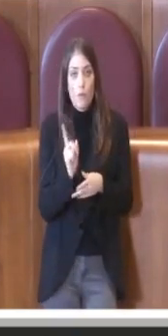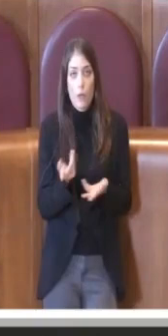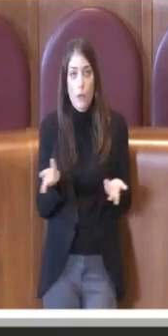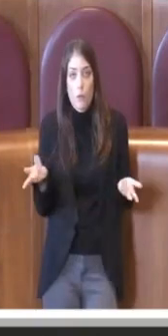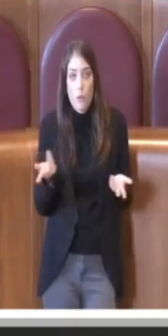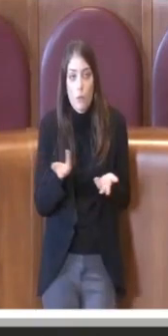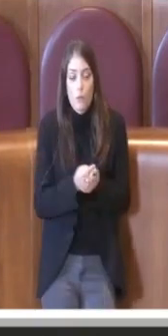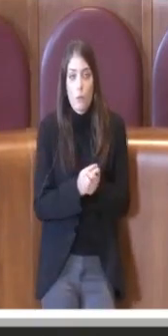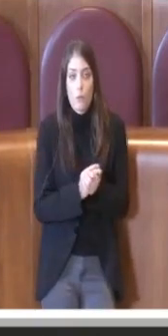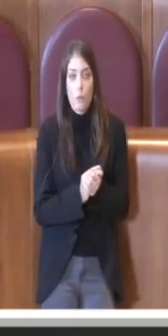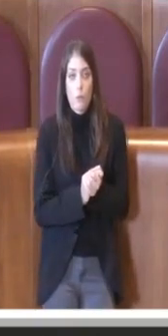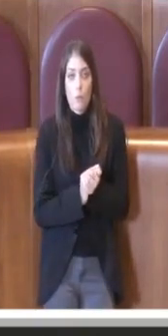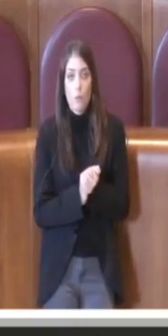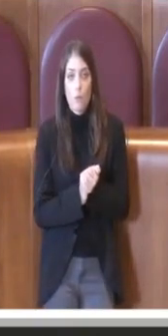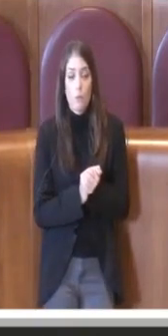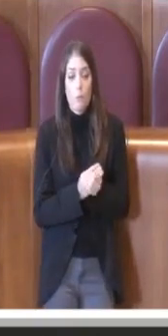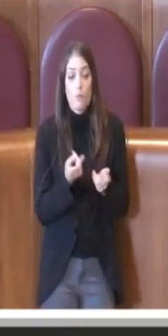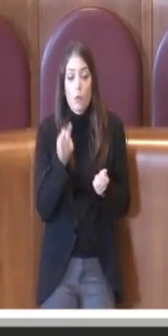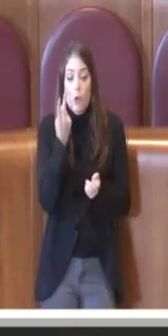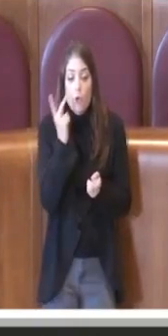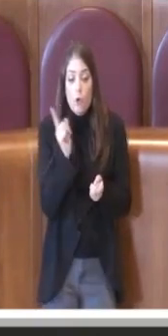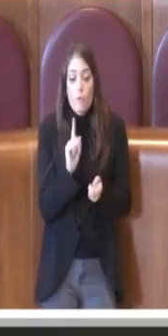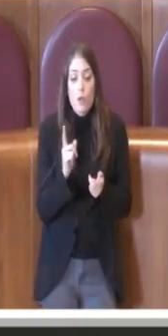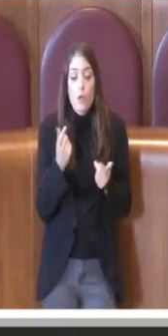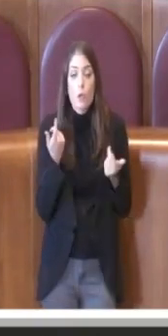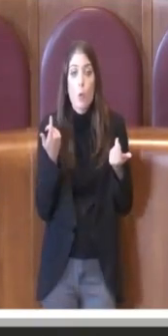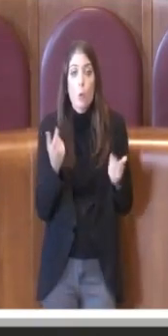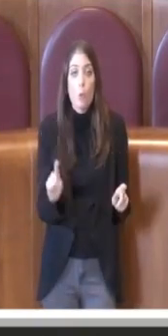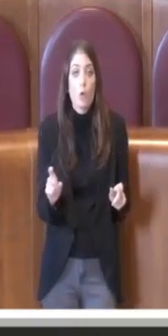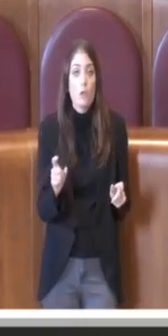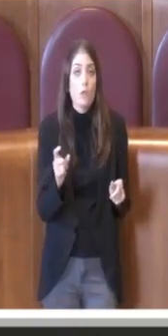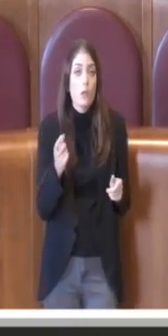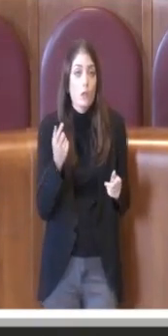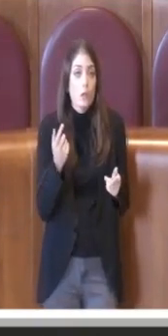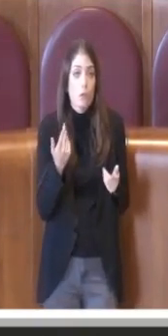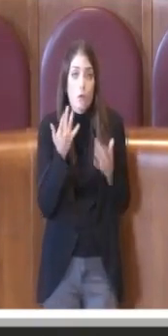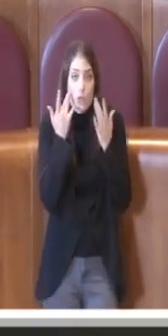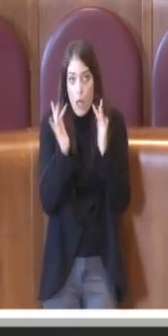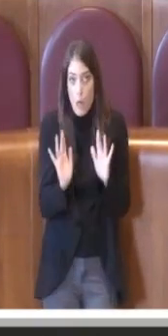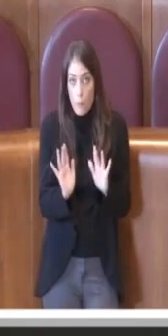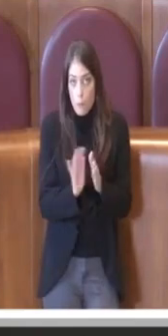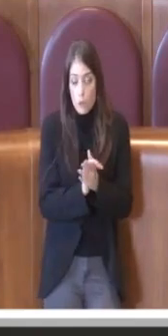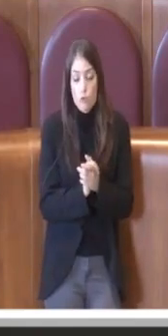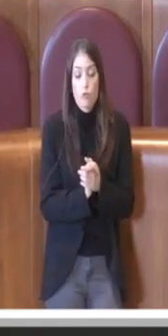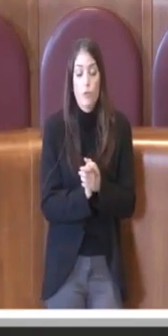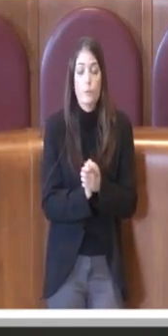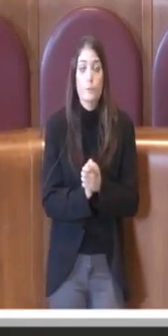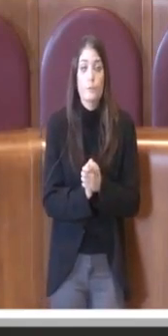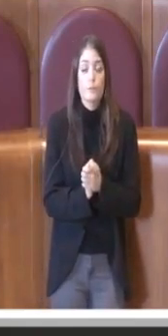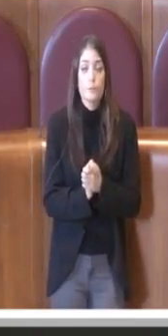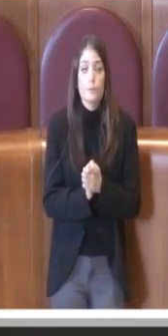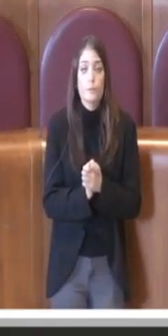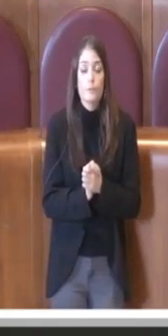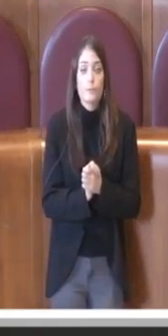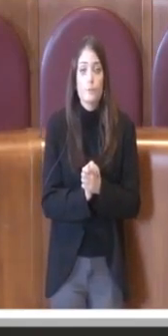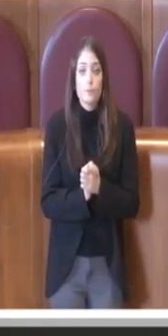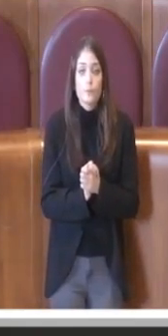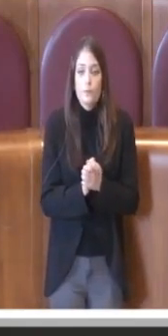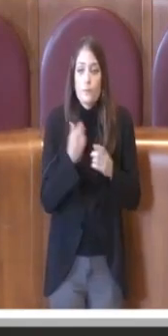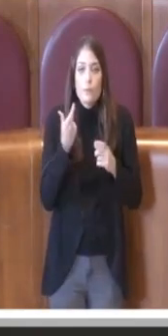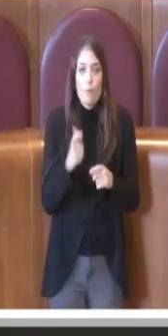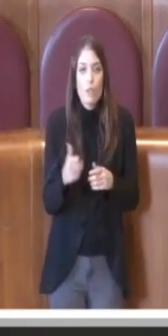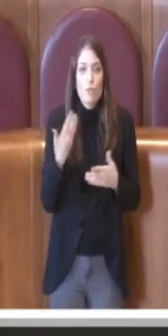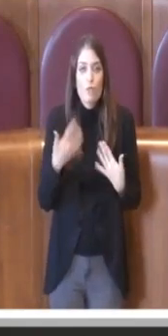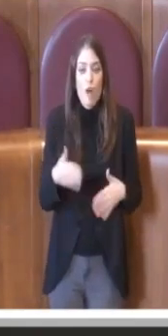delibera, e non lo intravedo per una semplice motivazione, che comunque si sta